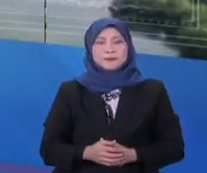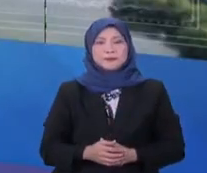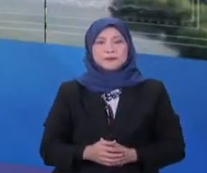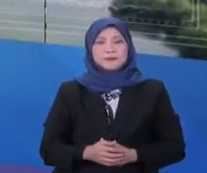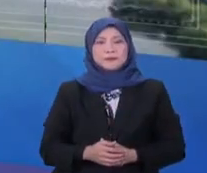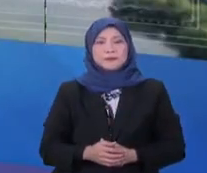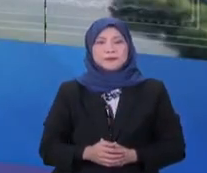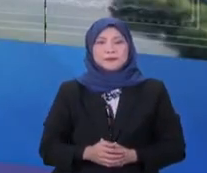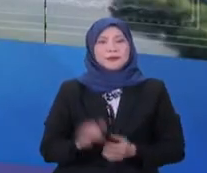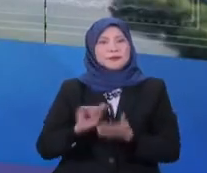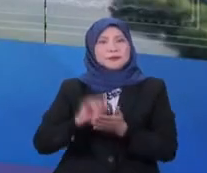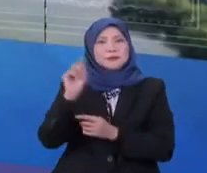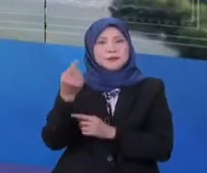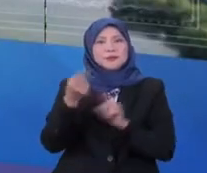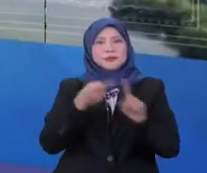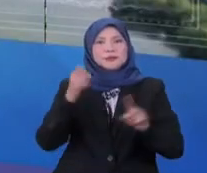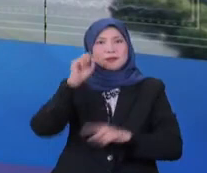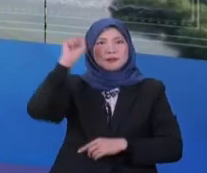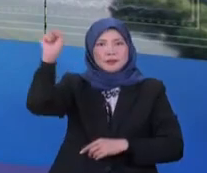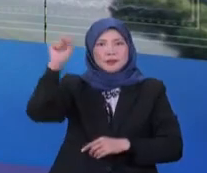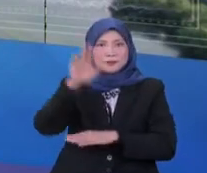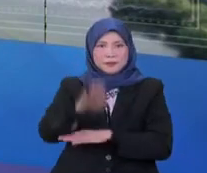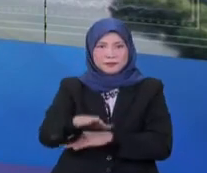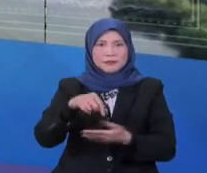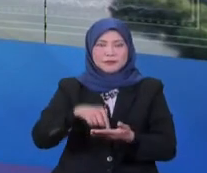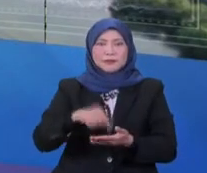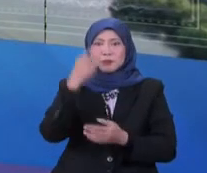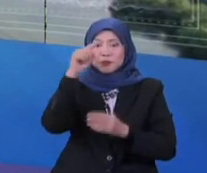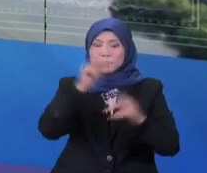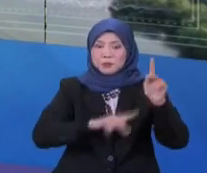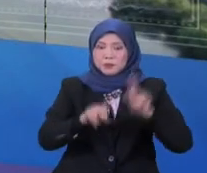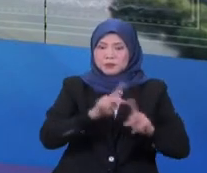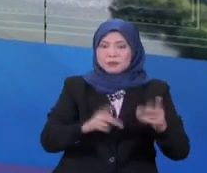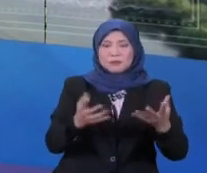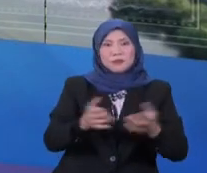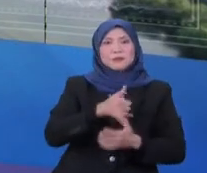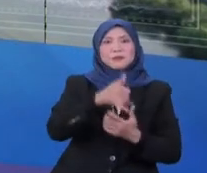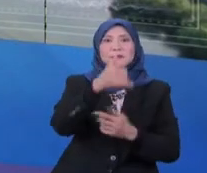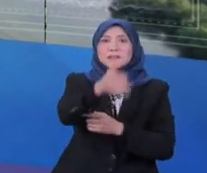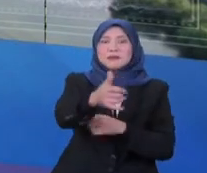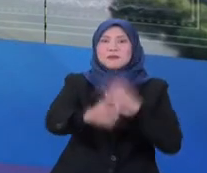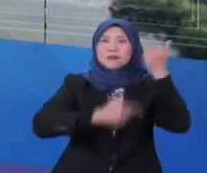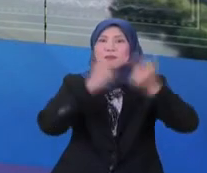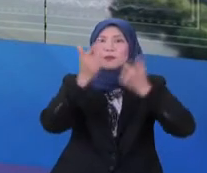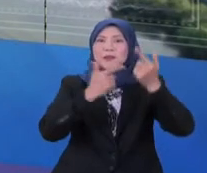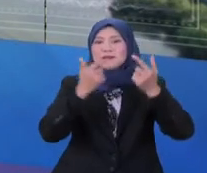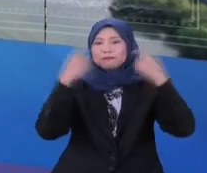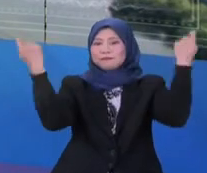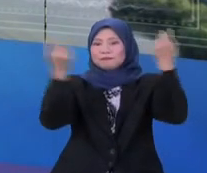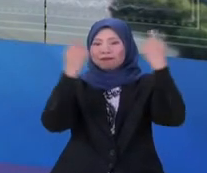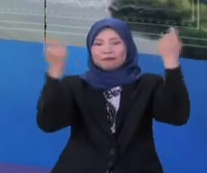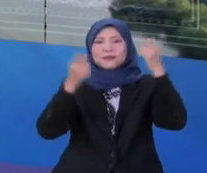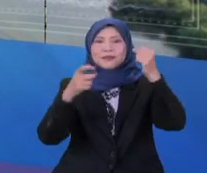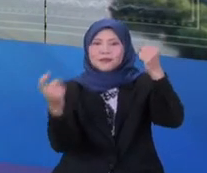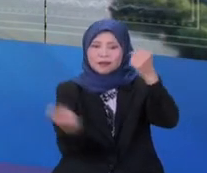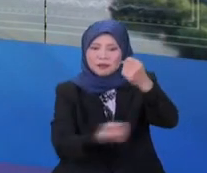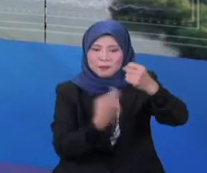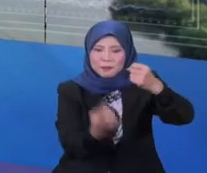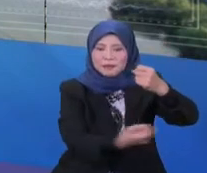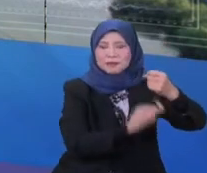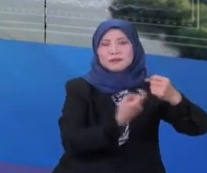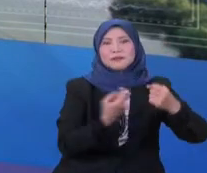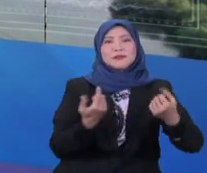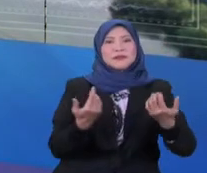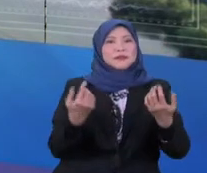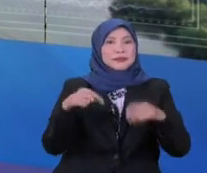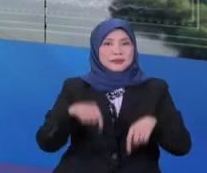Baik saudara, sekian perkembangan dari Sabah untuk petang ini. Bagi orang ramai yang ingin berkunjung ke sambutan Pesta Keamatan di Dewan KDCA Penampang